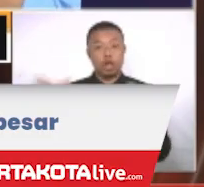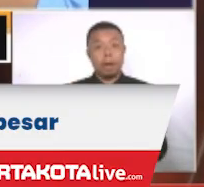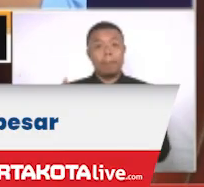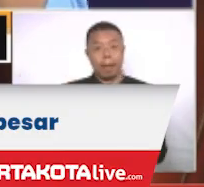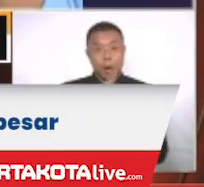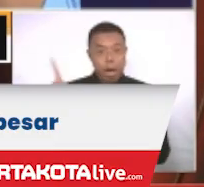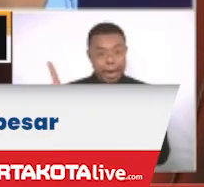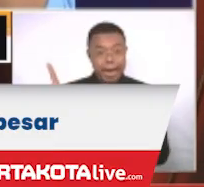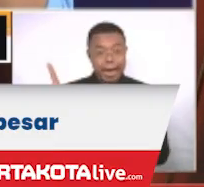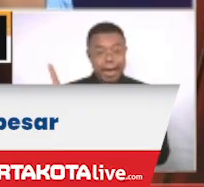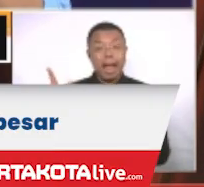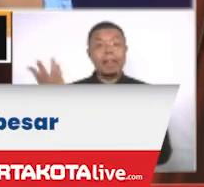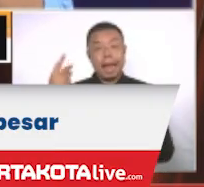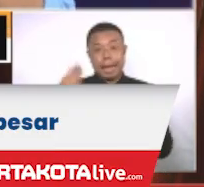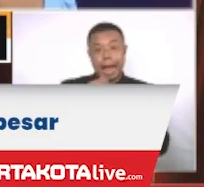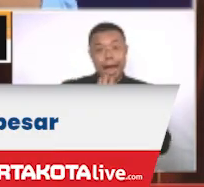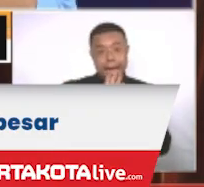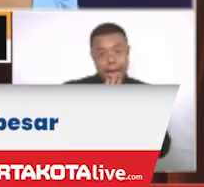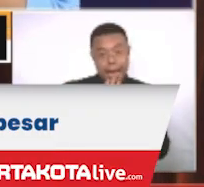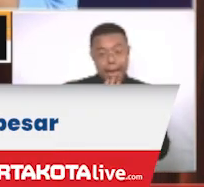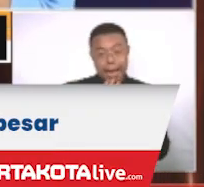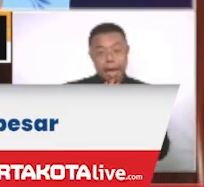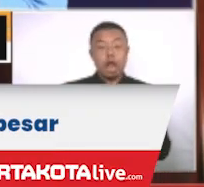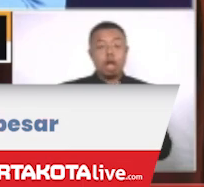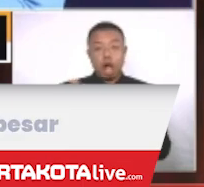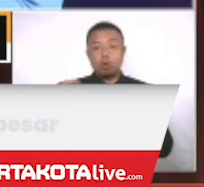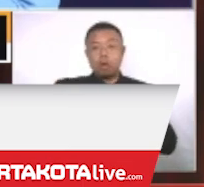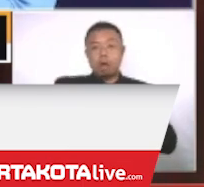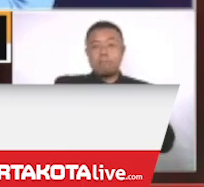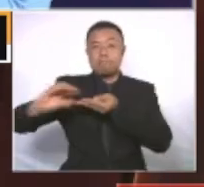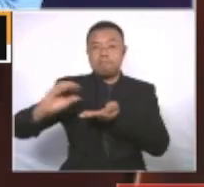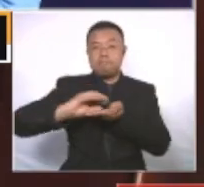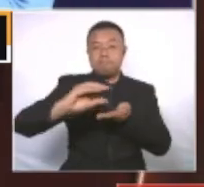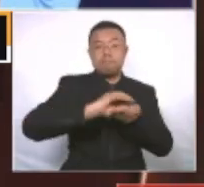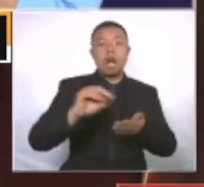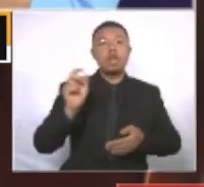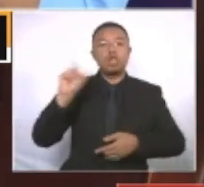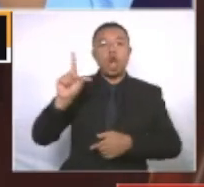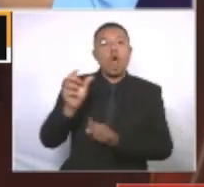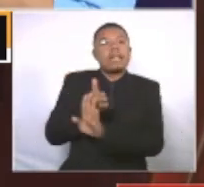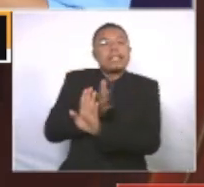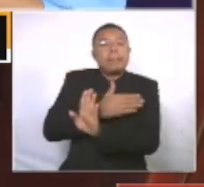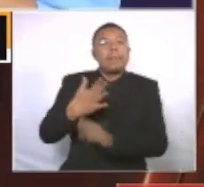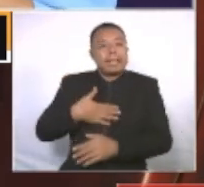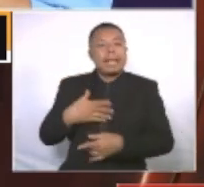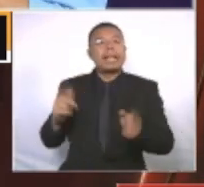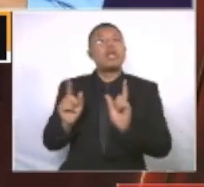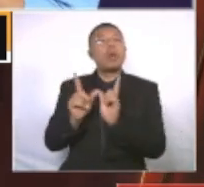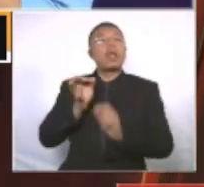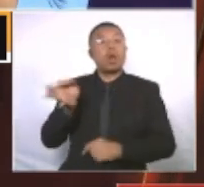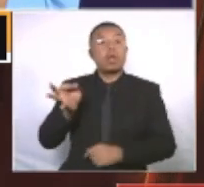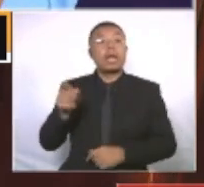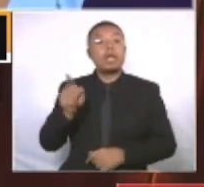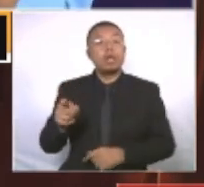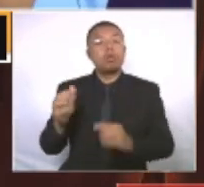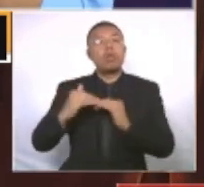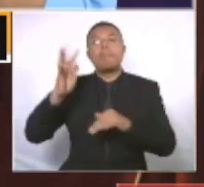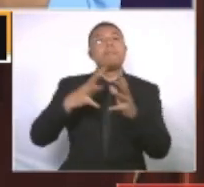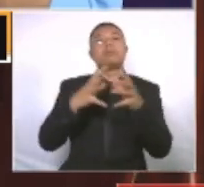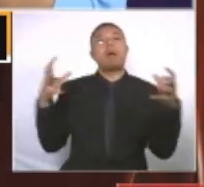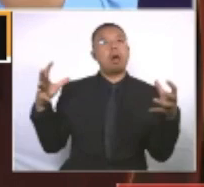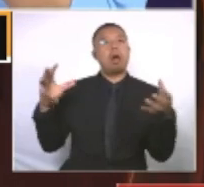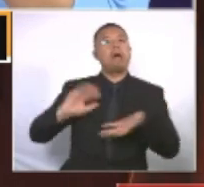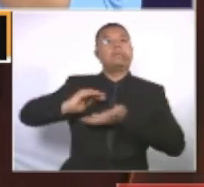jumlah anggaran yang digelontorkan ke Solo sebelum saya jadi wali kota itu lebih